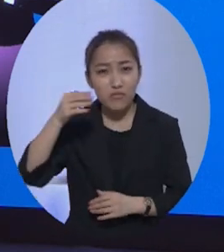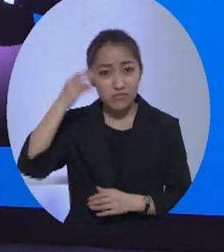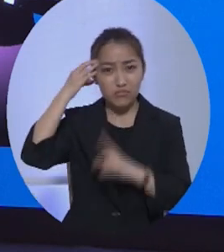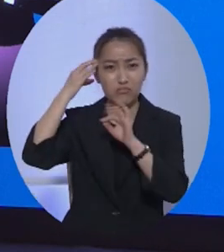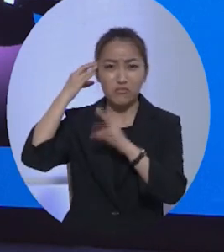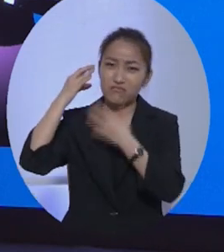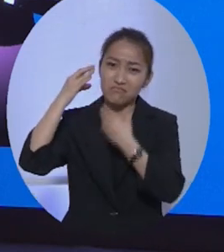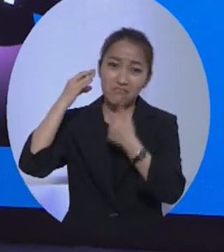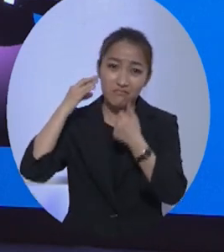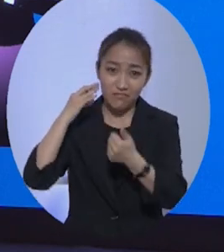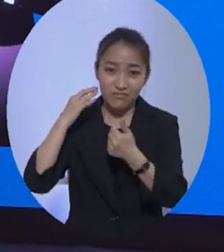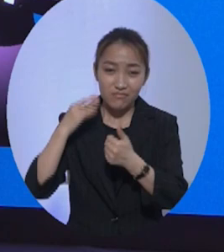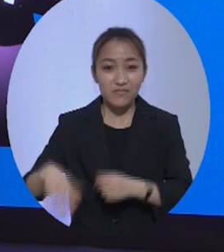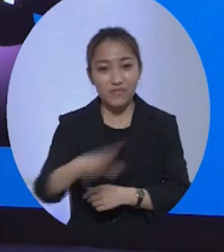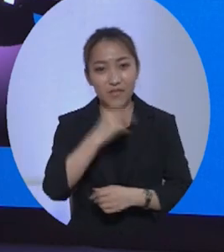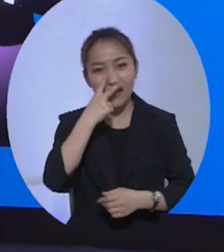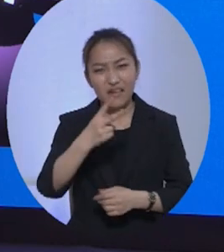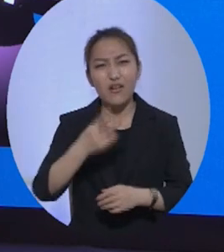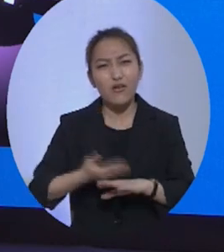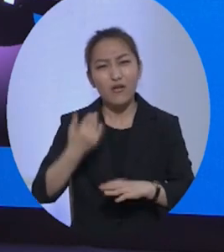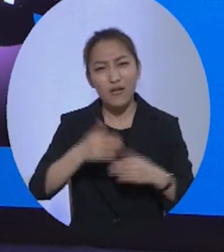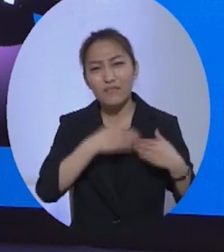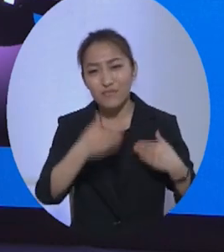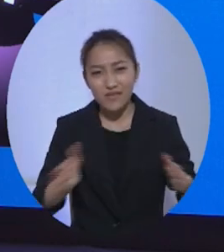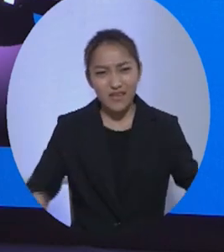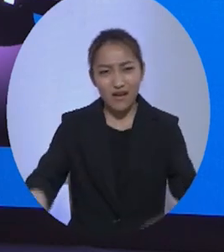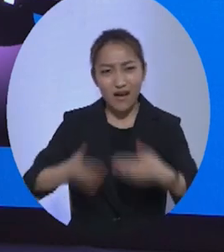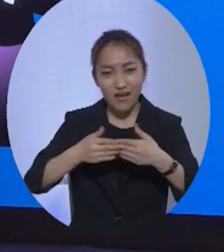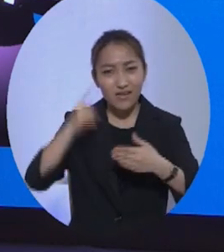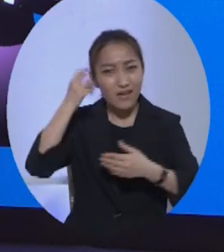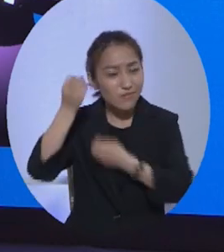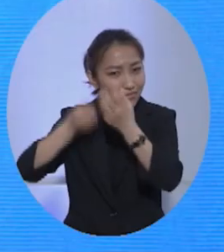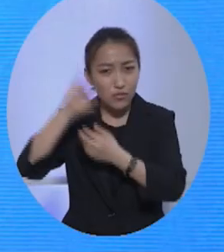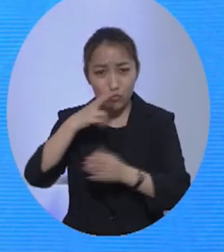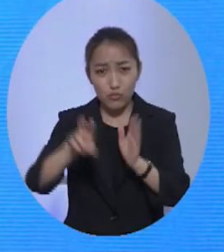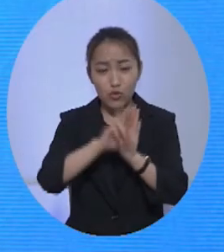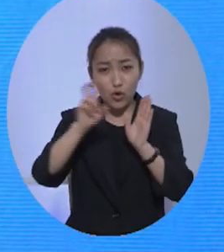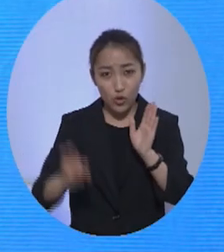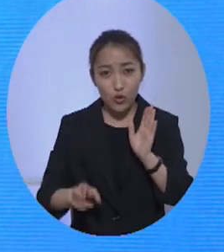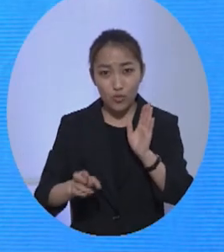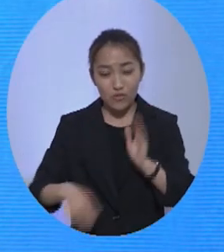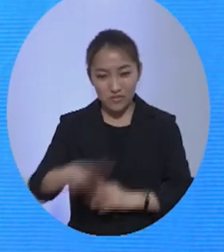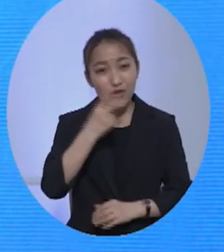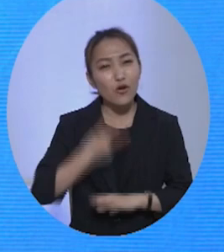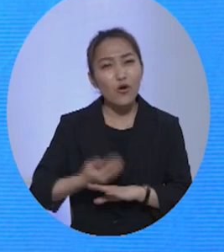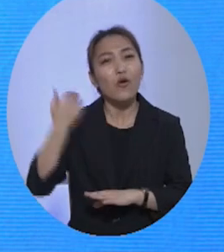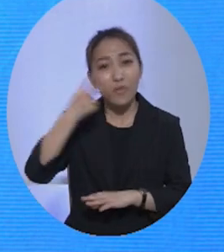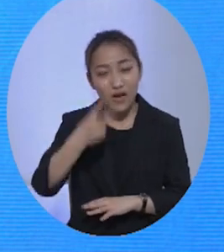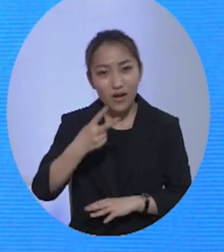ингээ хаалттай байсан. Үнэхээр юу ч ярих боломжгүй, сэтгэх боломжгүй. За бид бол хүм малууд байсан гэдгийг бол одоо